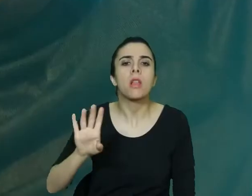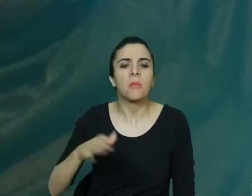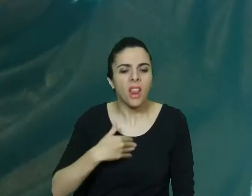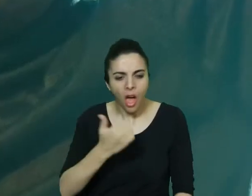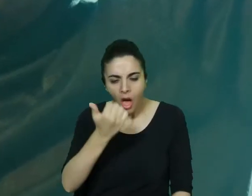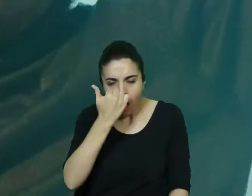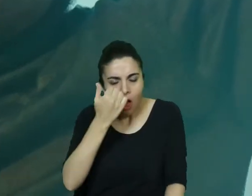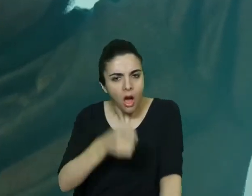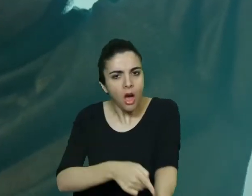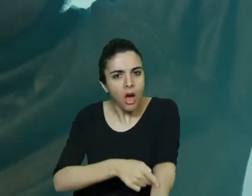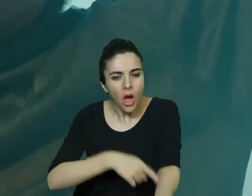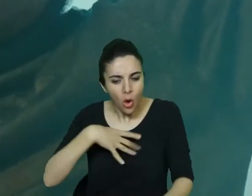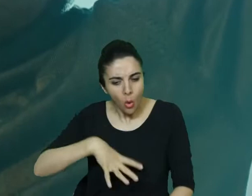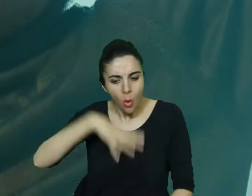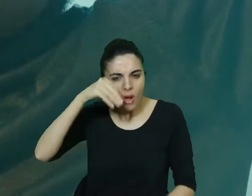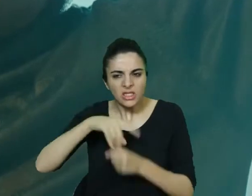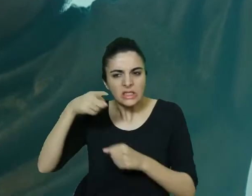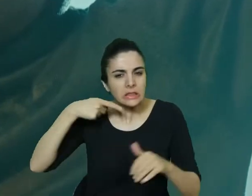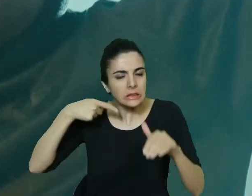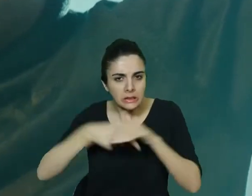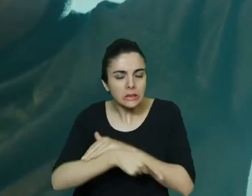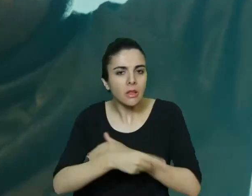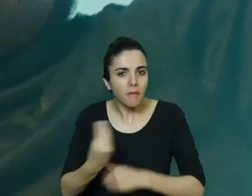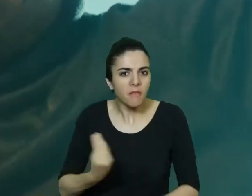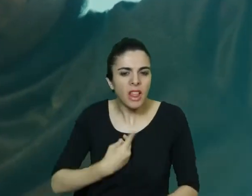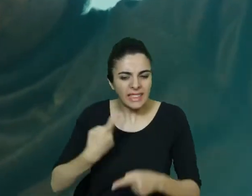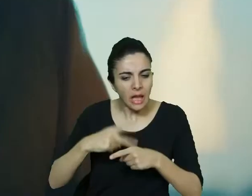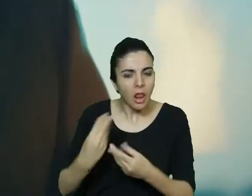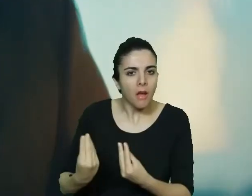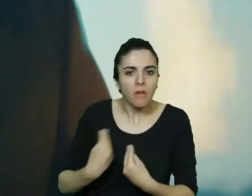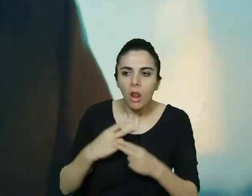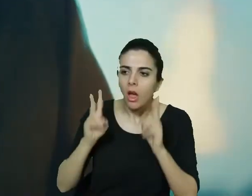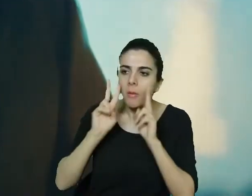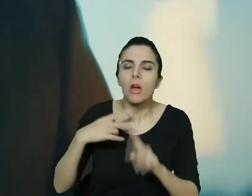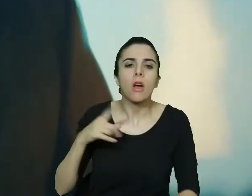Kanımıza, ruhumuza girip zehirledin fark edemedik.